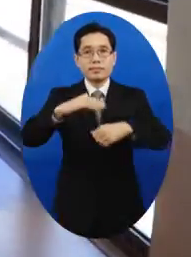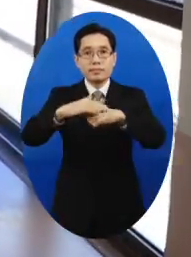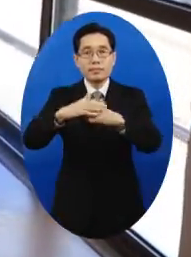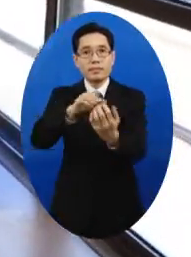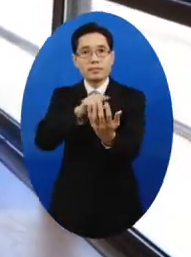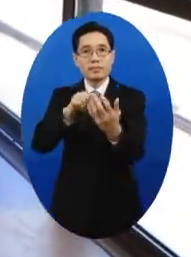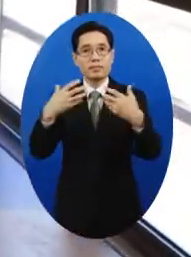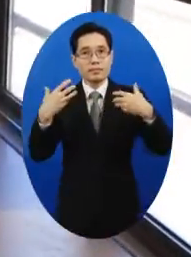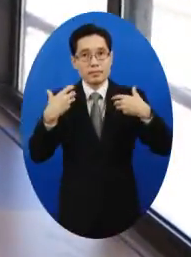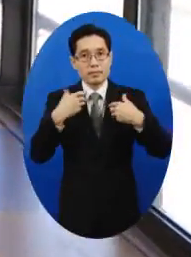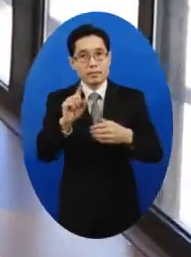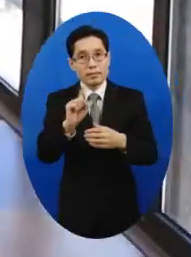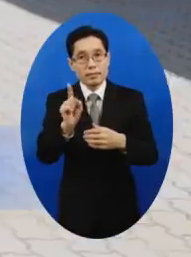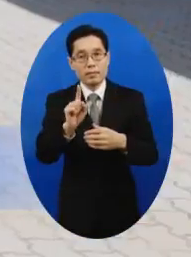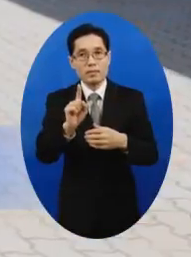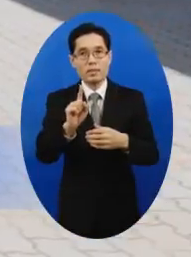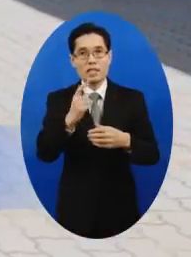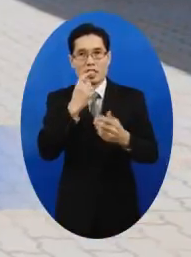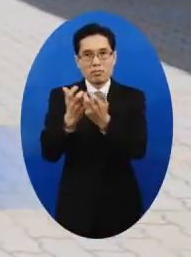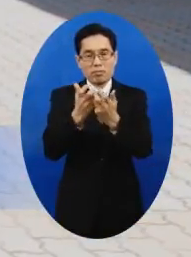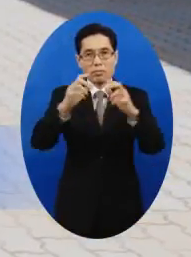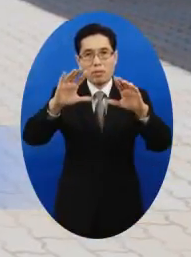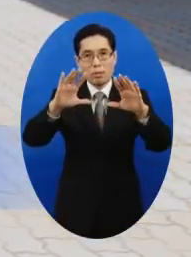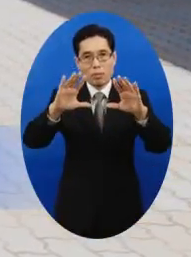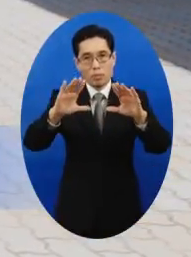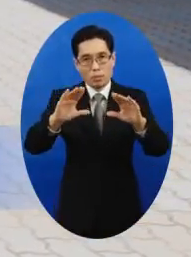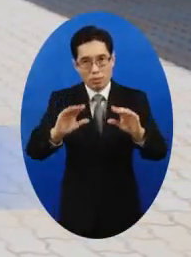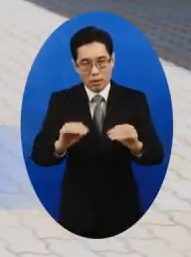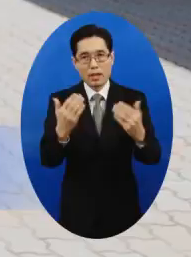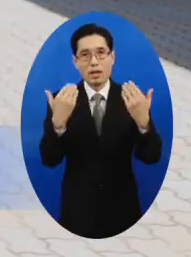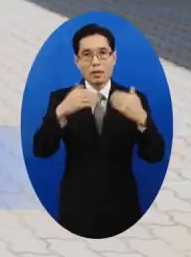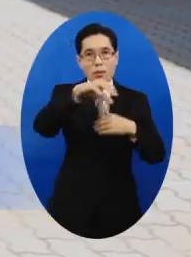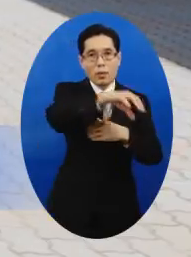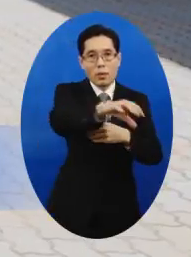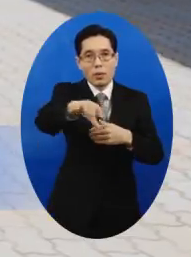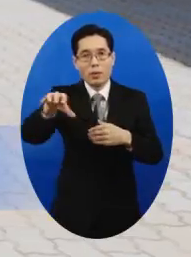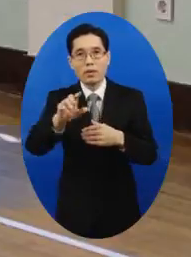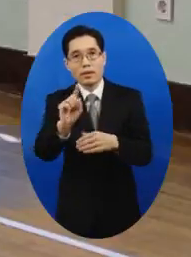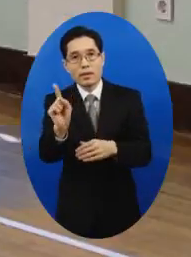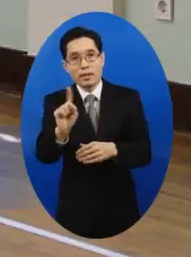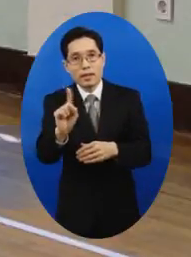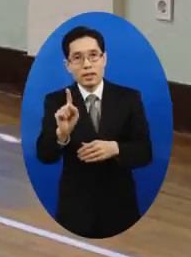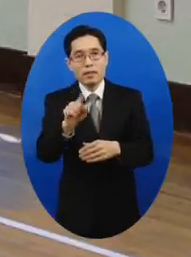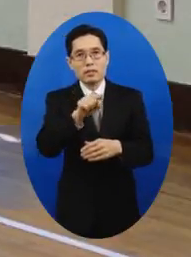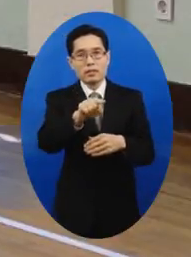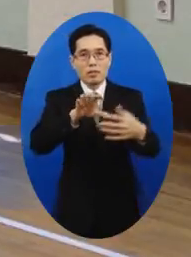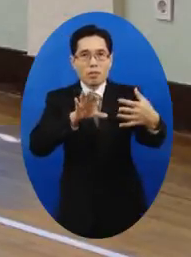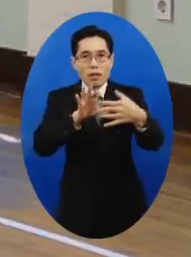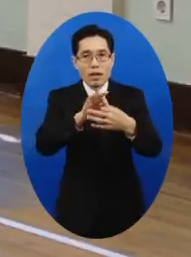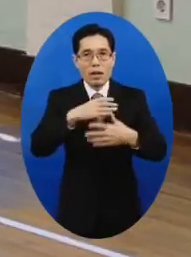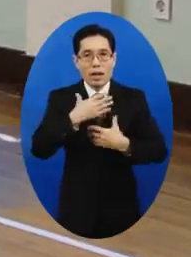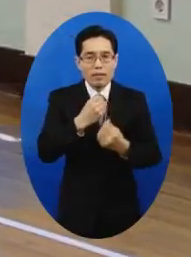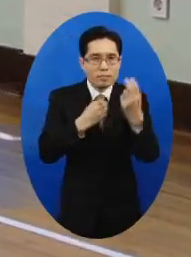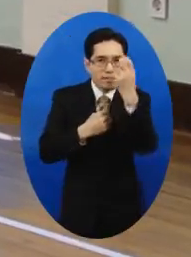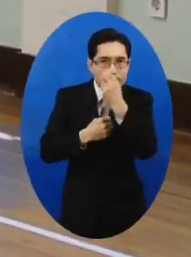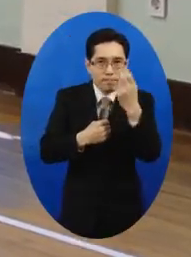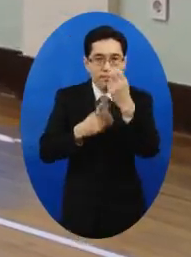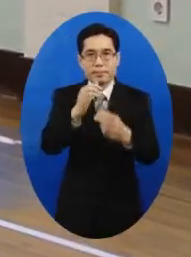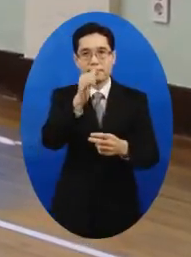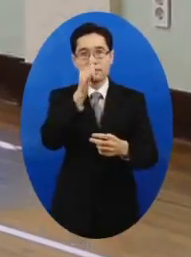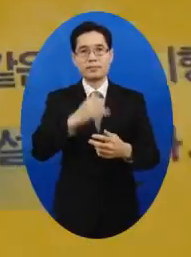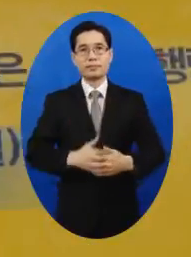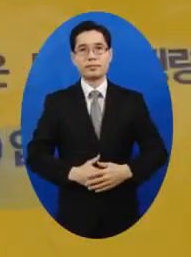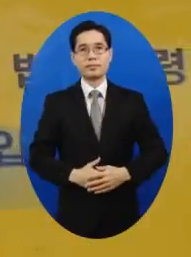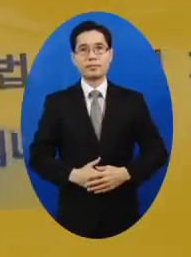대구시교육청 은 해빙기 를 맞아서 각급 학교와 직속 기관을 대상으로 시설 안전 점검을 실시했습니다